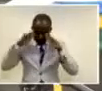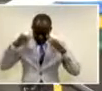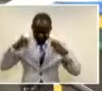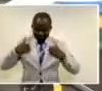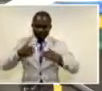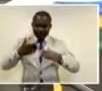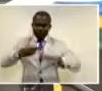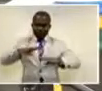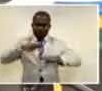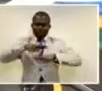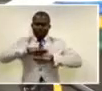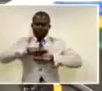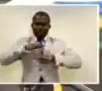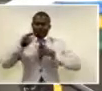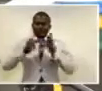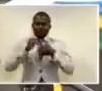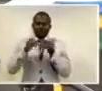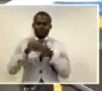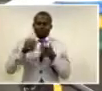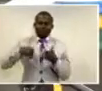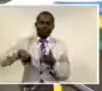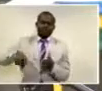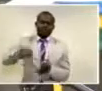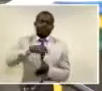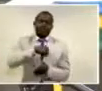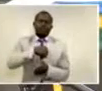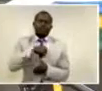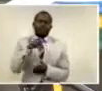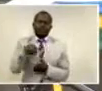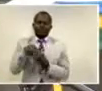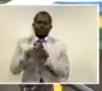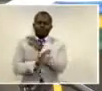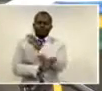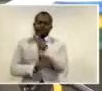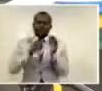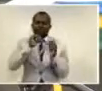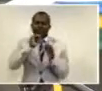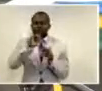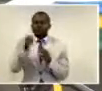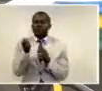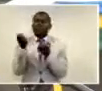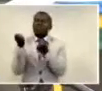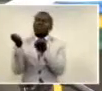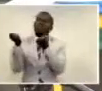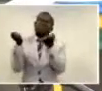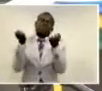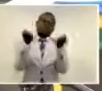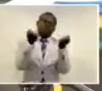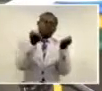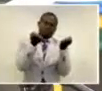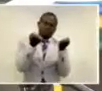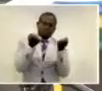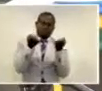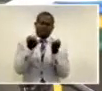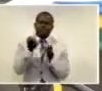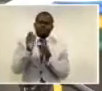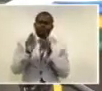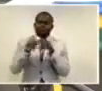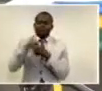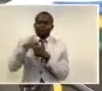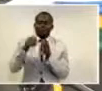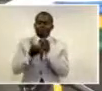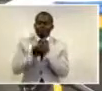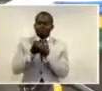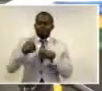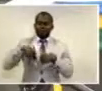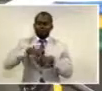kwihaza ku byo dukeneye hano mu gihugu cyacu nta wundi dutegeye amaboko inganji za Rubavu